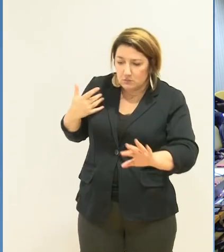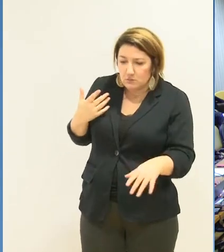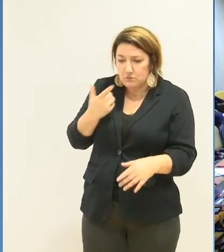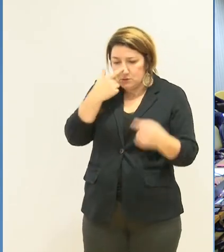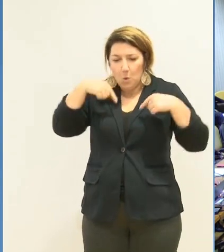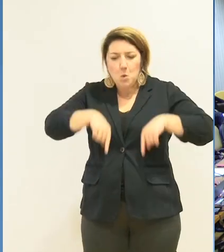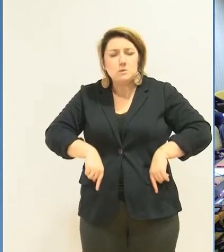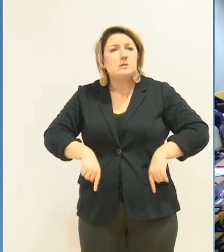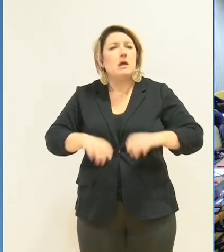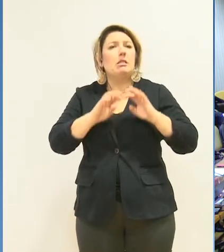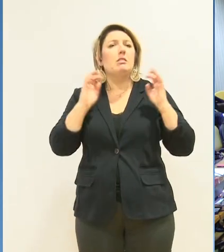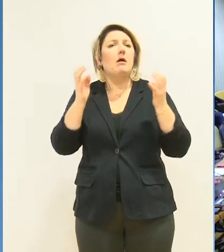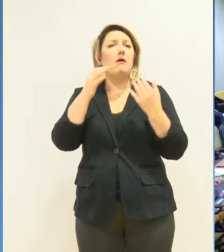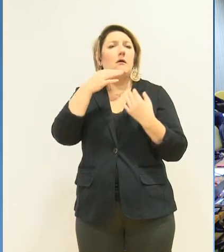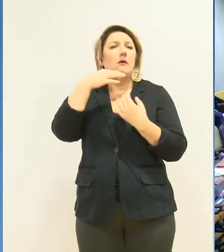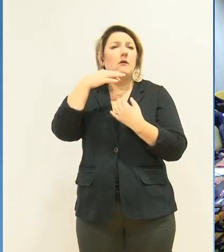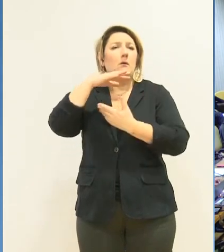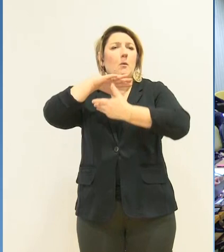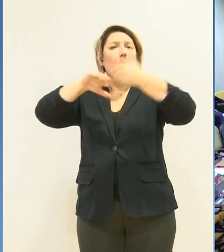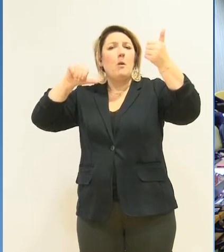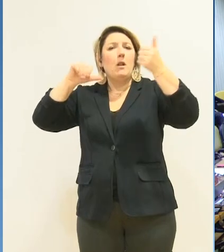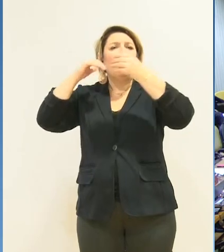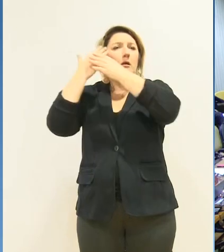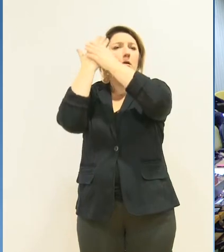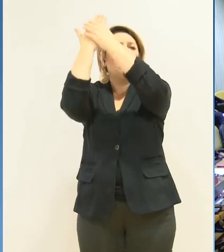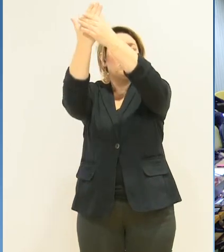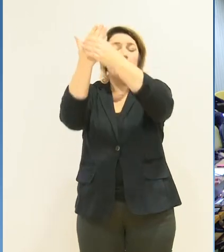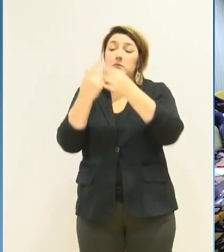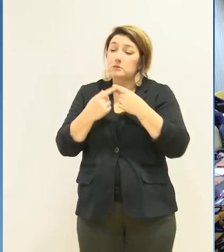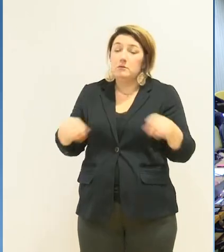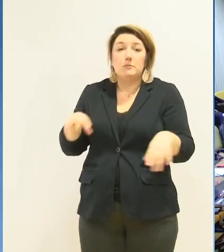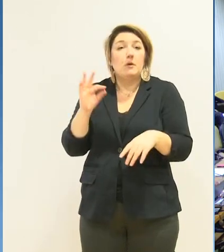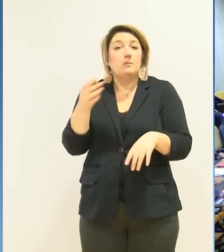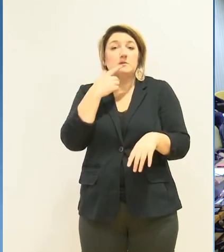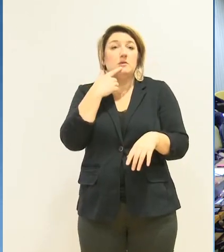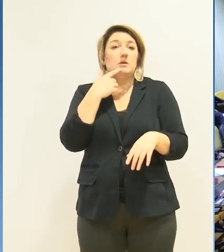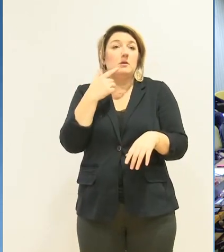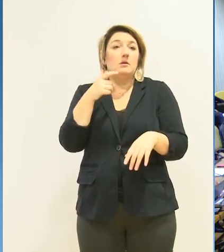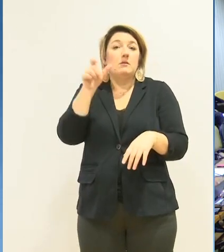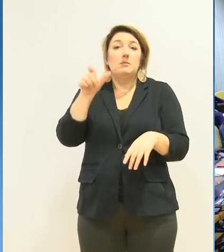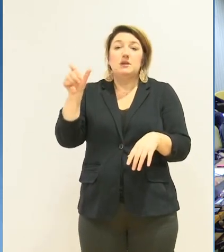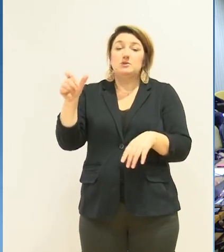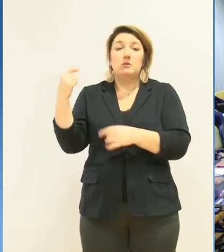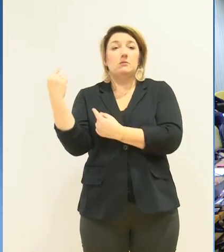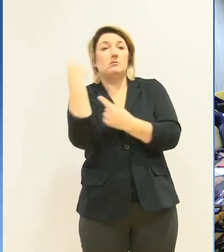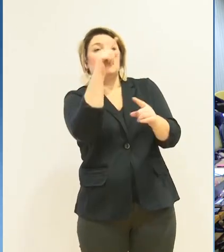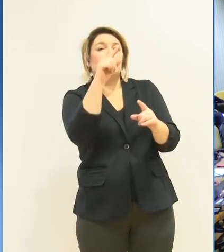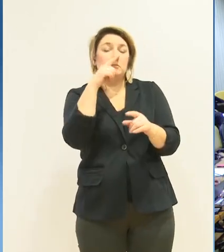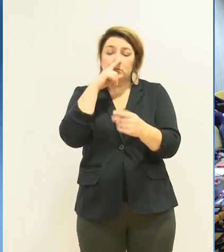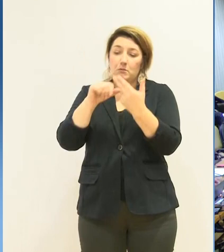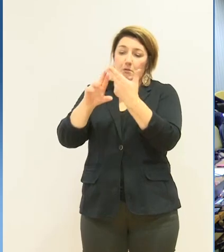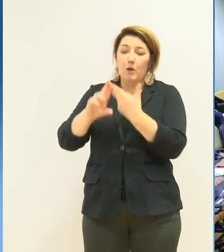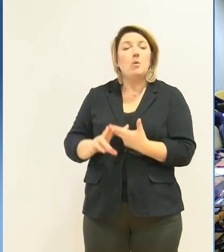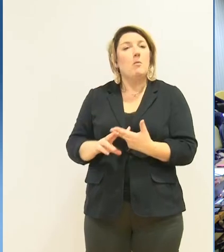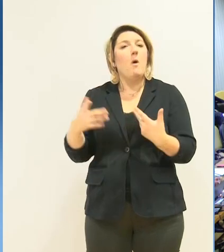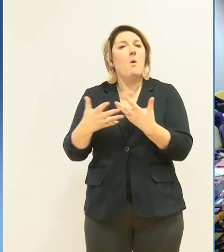d'état donc oui donc ça veut dire que comme elle va faire baisser loin donc l'argument des requérants n'est pas anodin j'imagine on est au